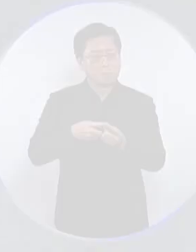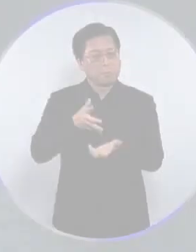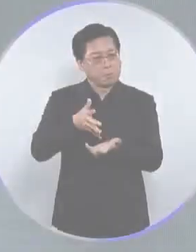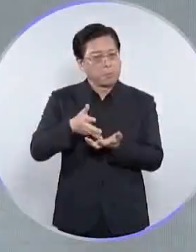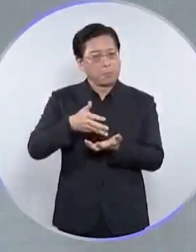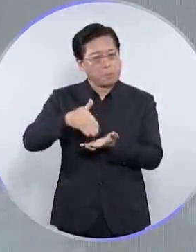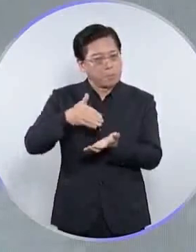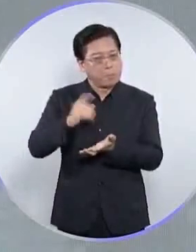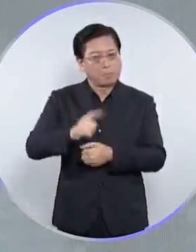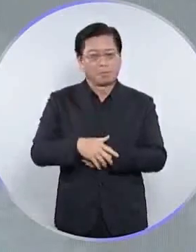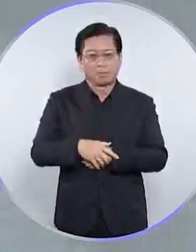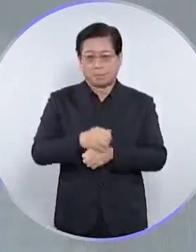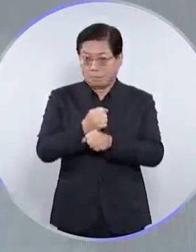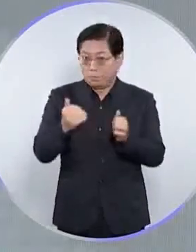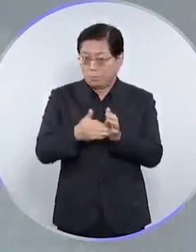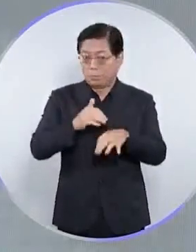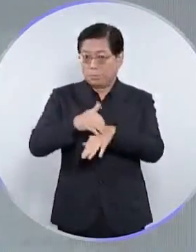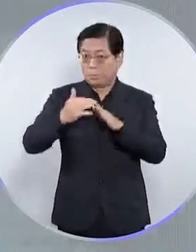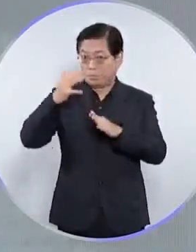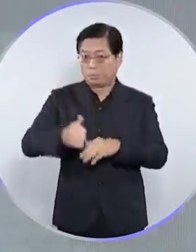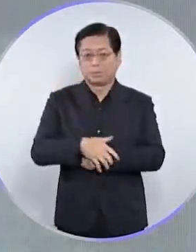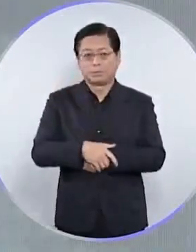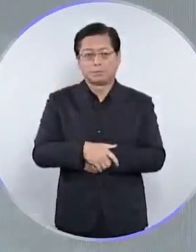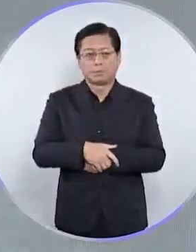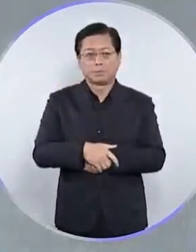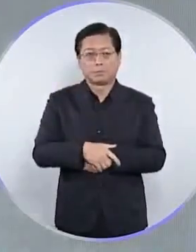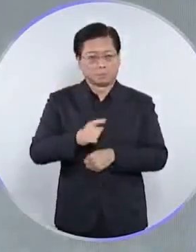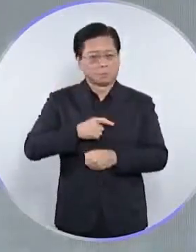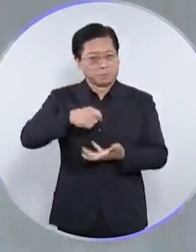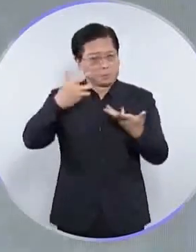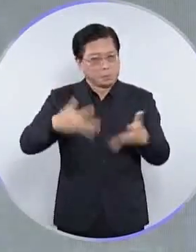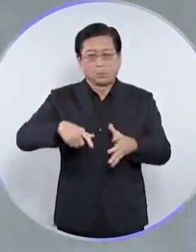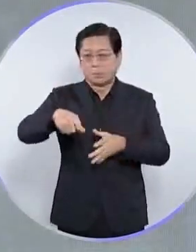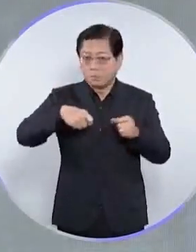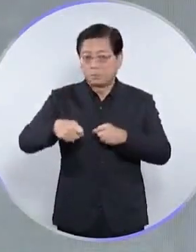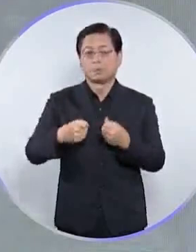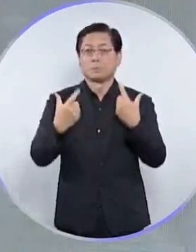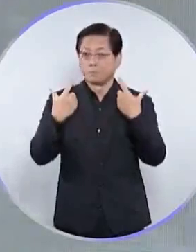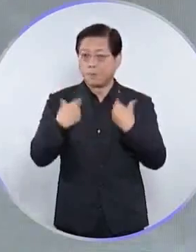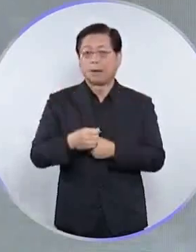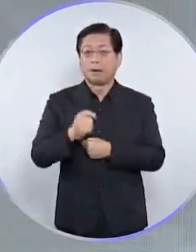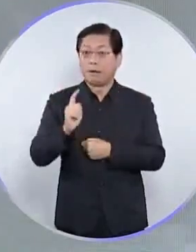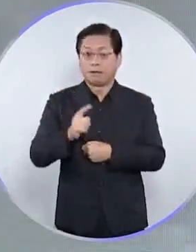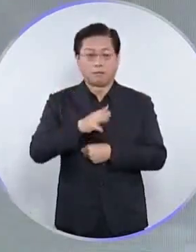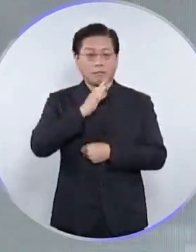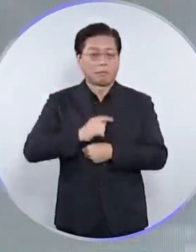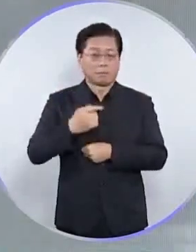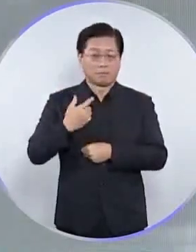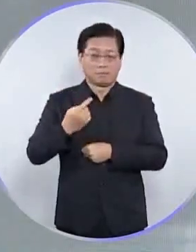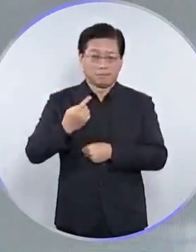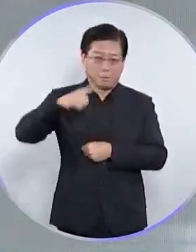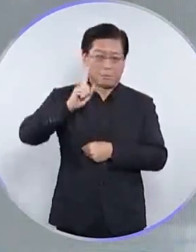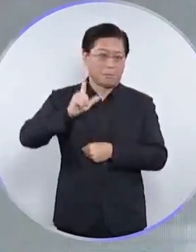重。 我特别注意到侯市长，他讲了许多主张，基本上都是上个时代